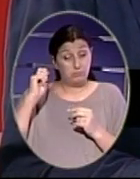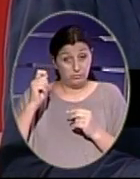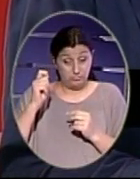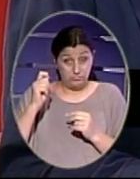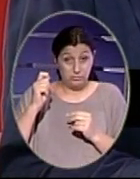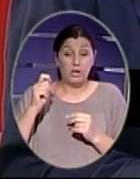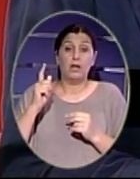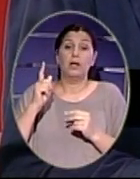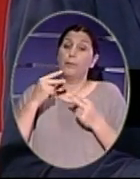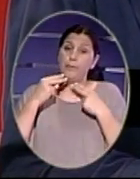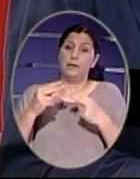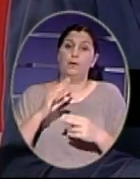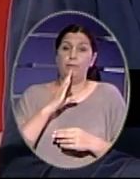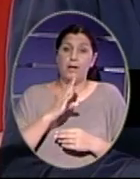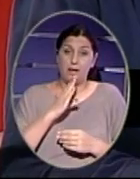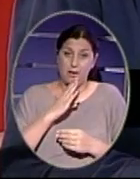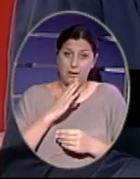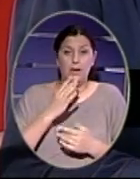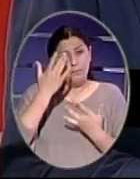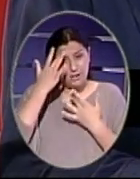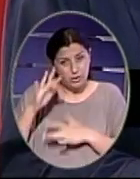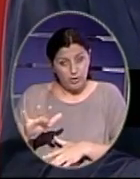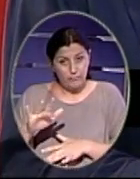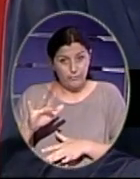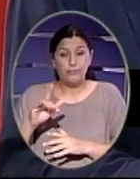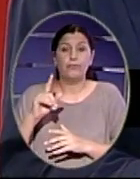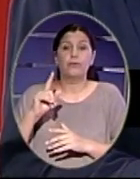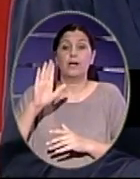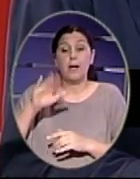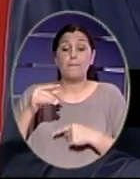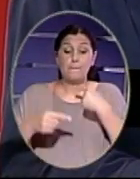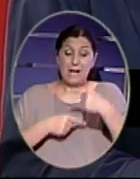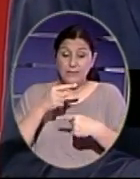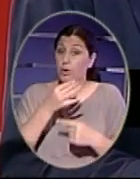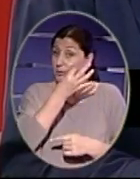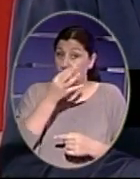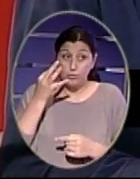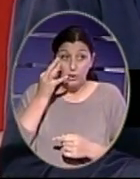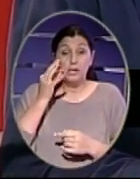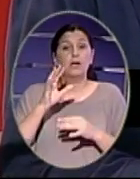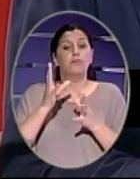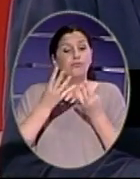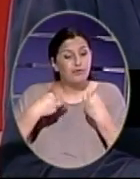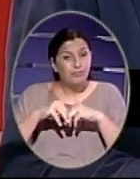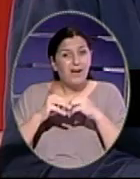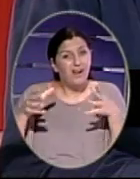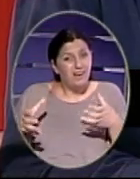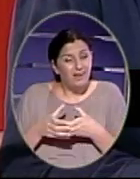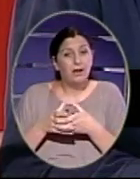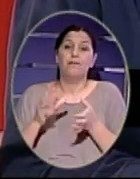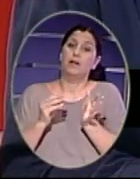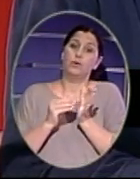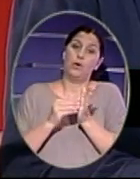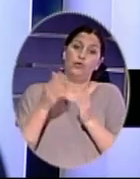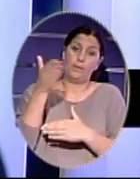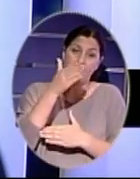ונבון לפתרון הבעיה, תוך התחשבות במסורת הבדואית, בתא המשפחתי ובצרכים של המדינה